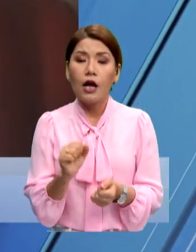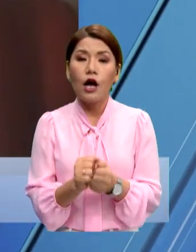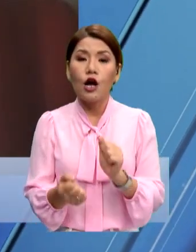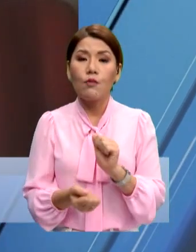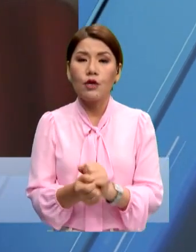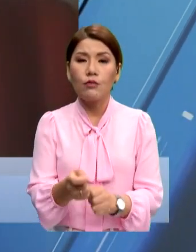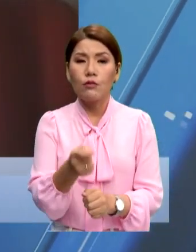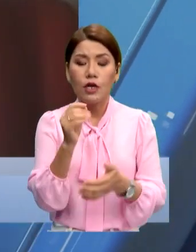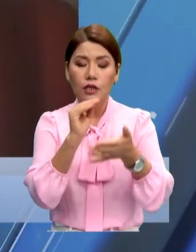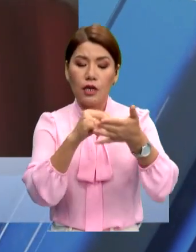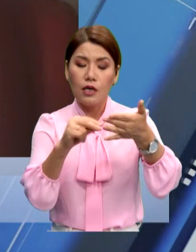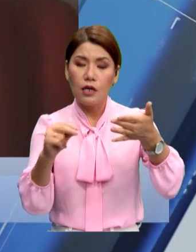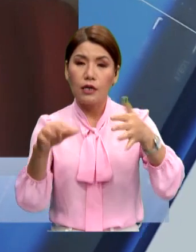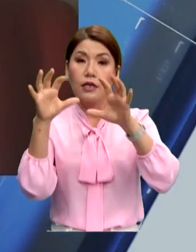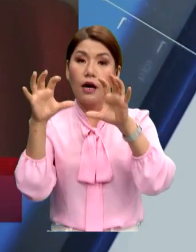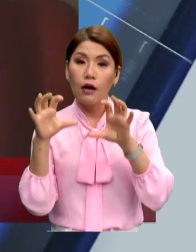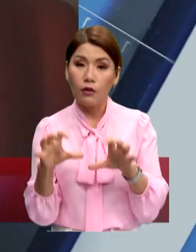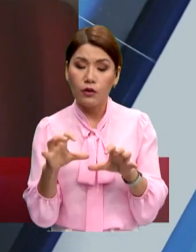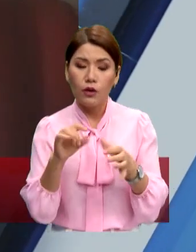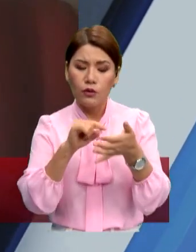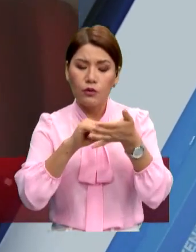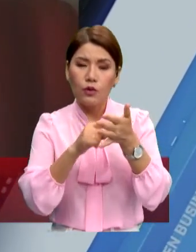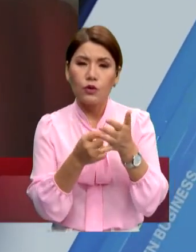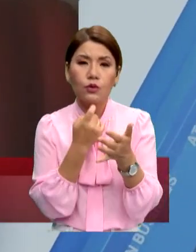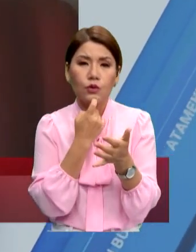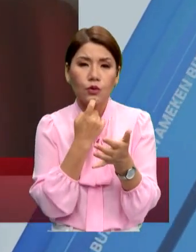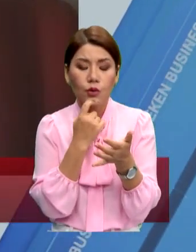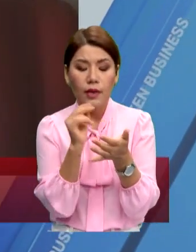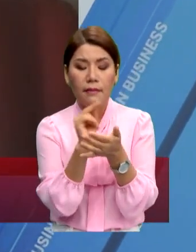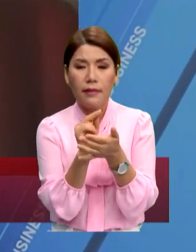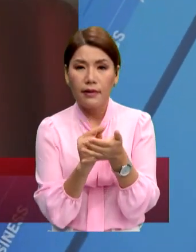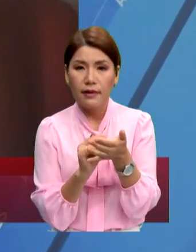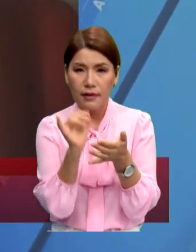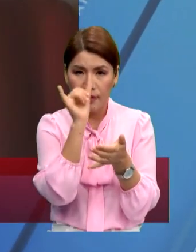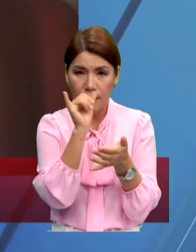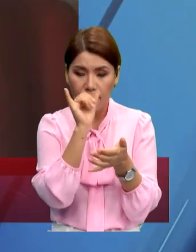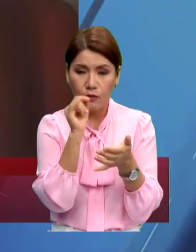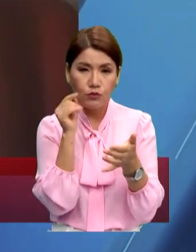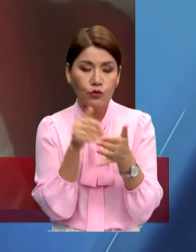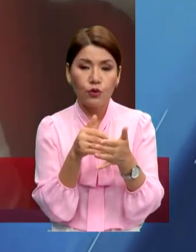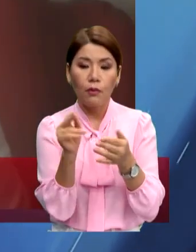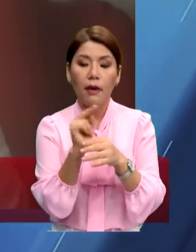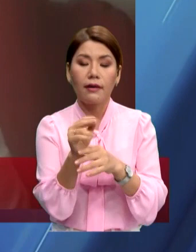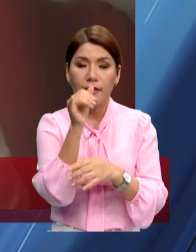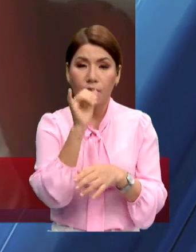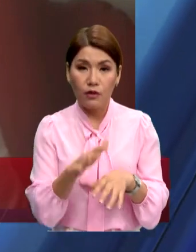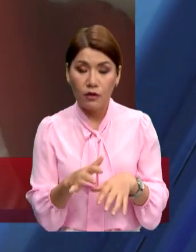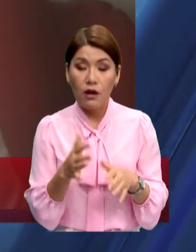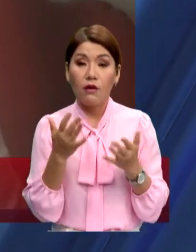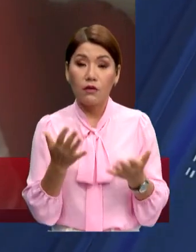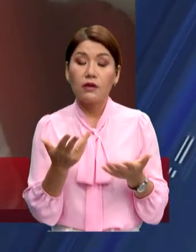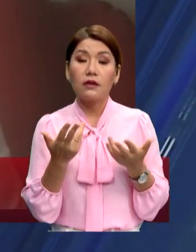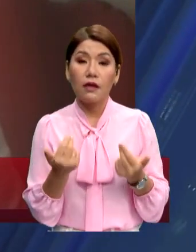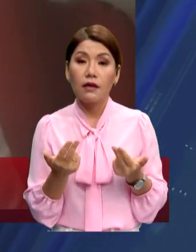стеллах, да, писали эти законы. Их очень трудно там что-то поменять, внести какие-то поправки. Конечно,